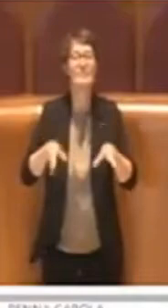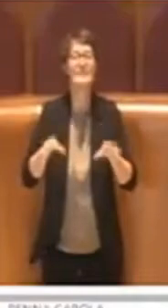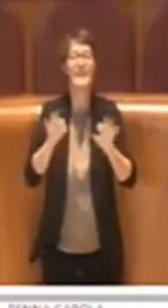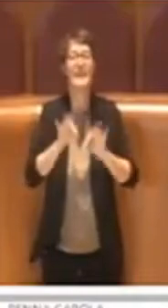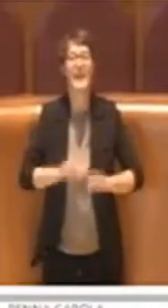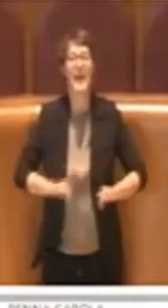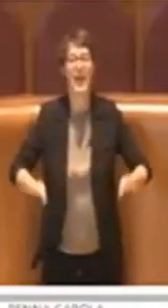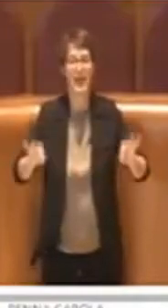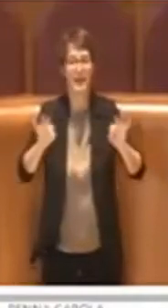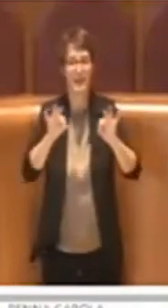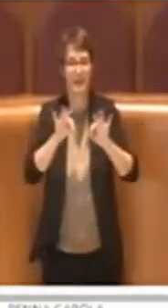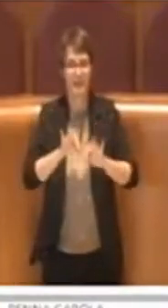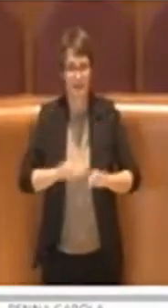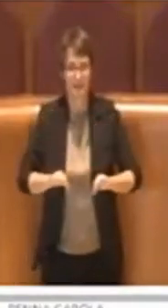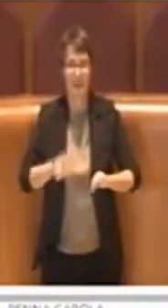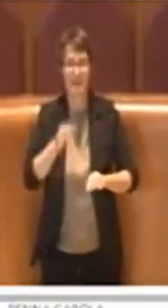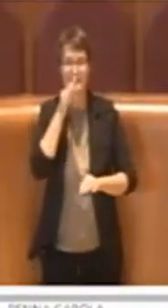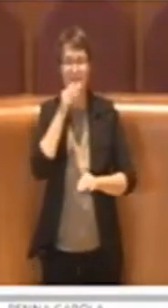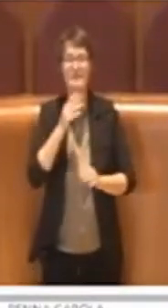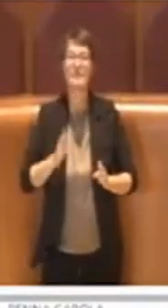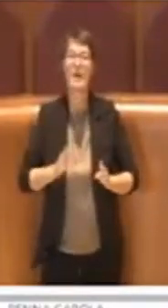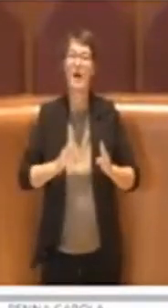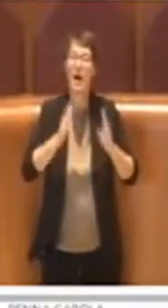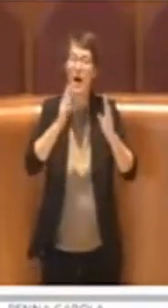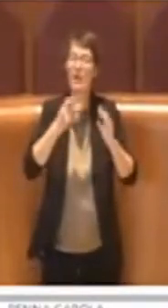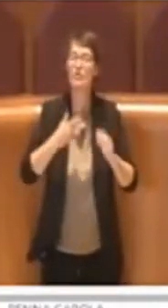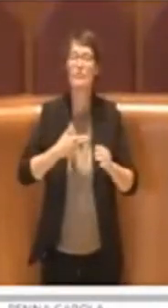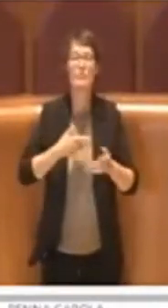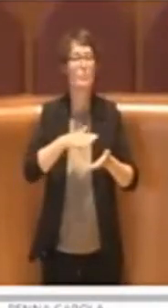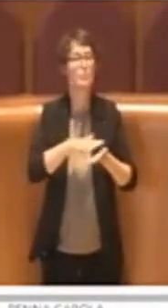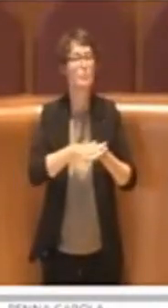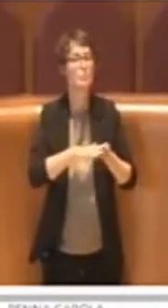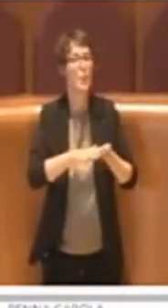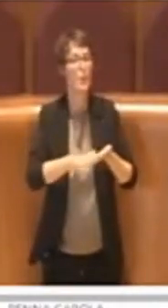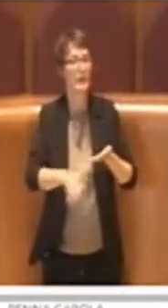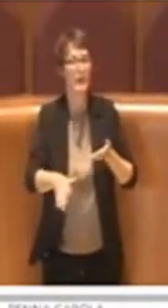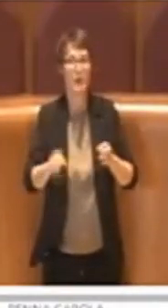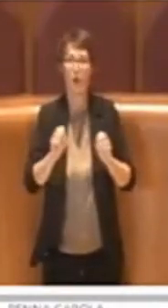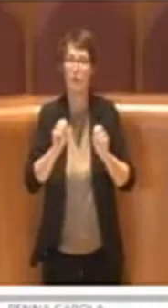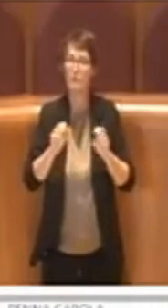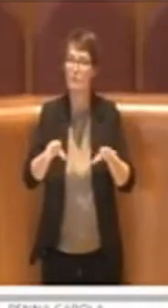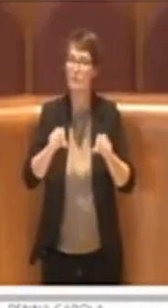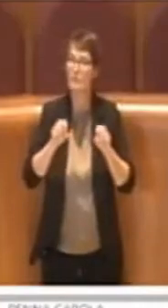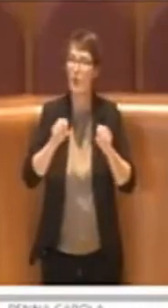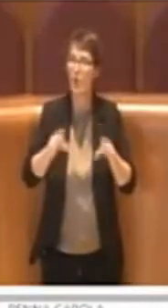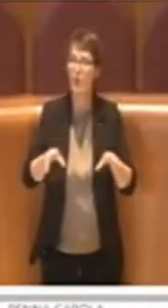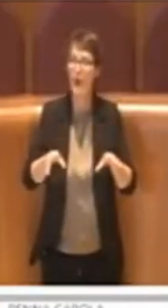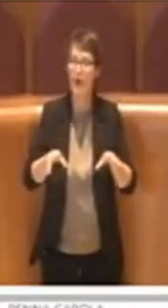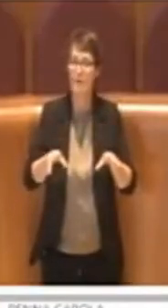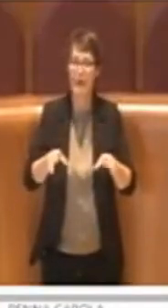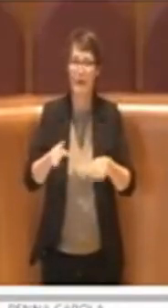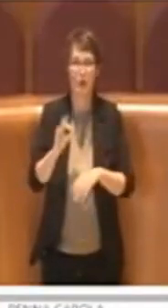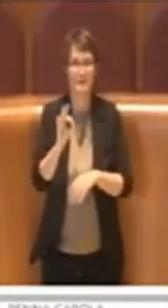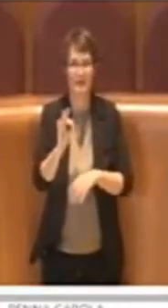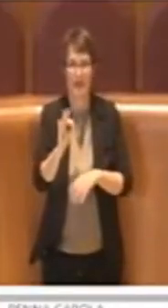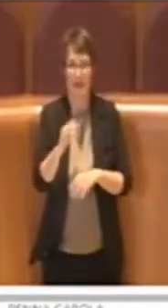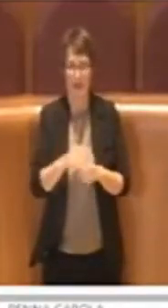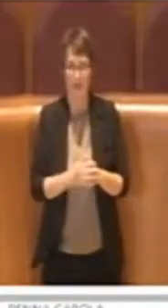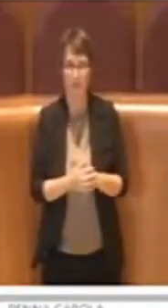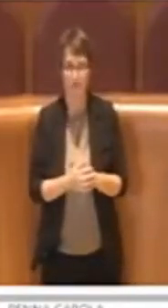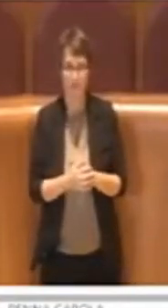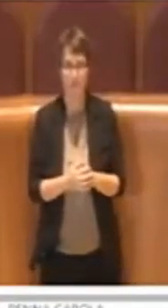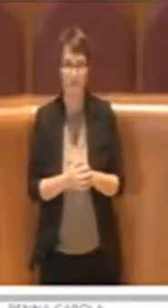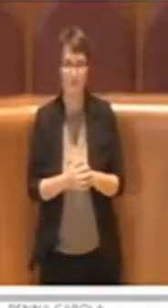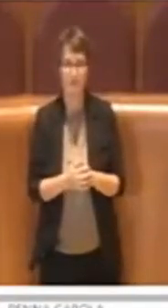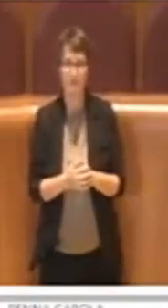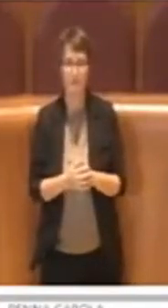Nearly Zero Emission Building, emissioni ovviamente di gas climalteranti, i gas che poi